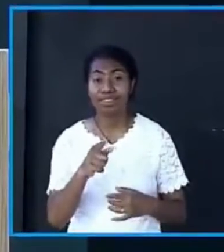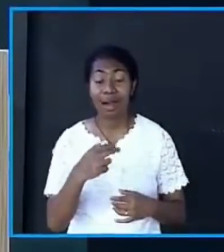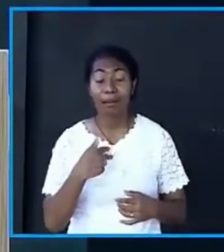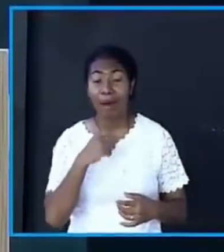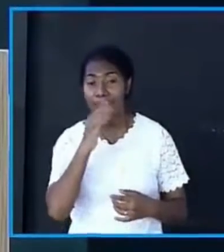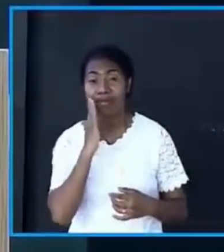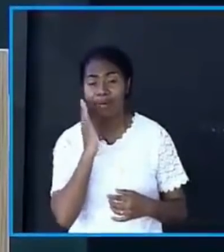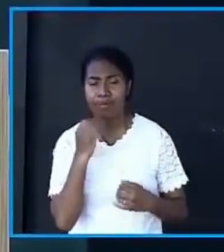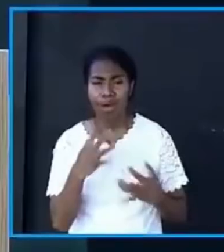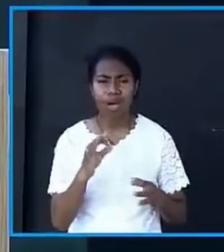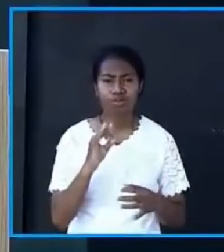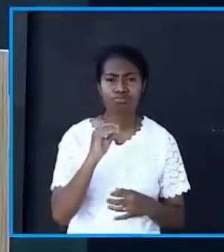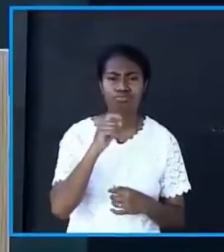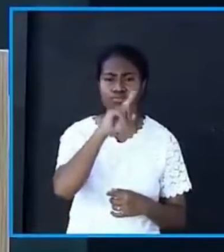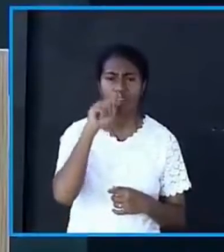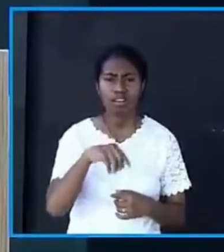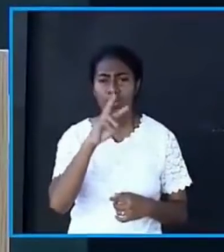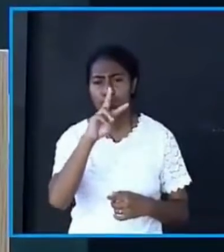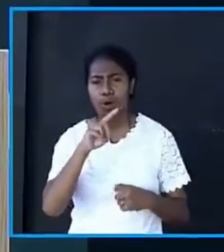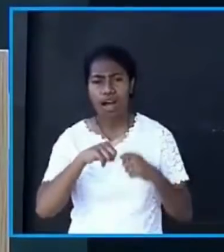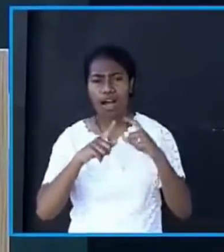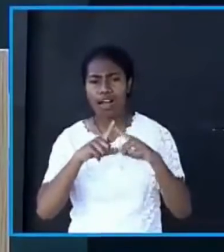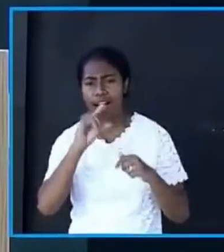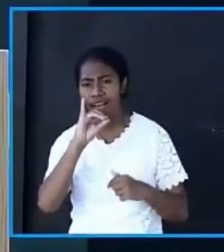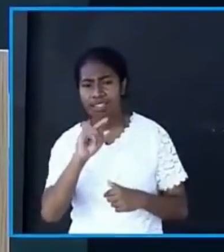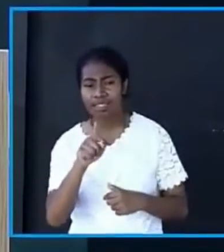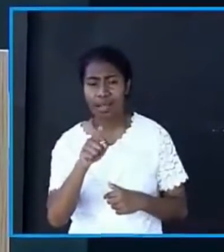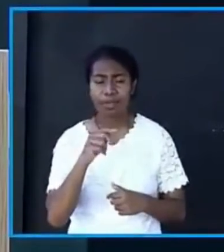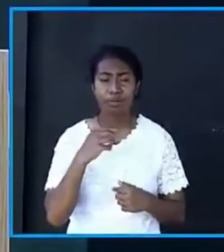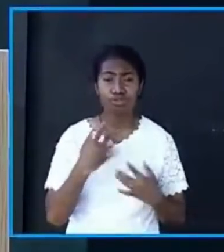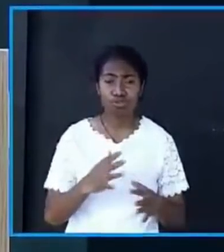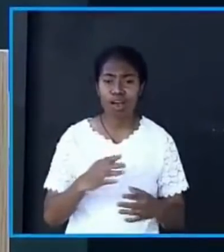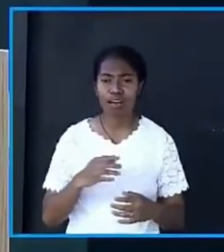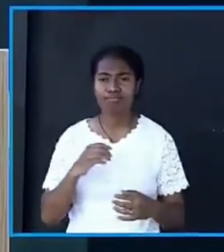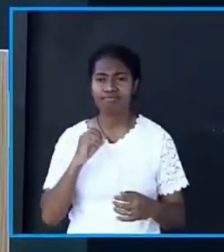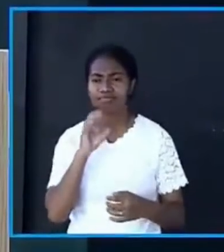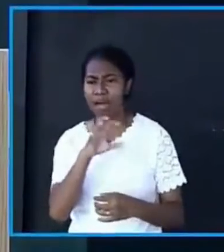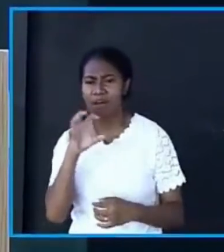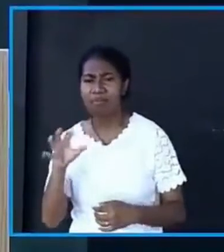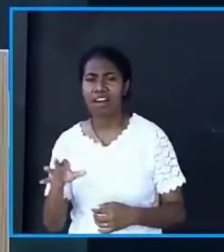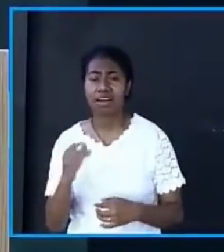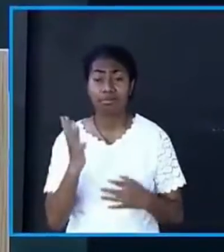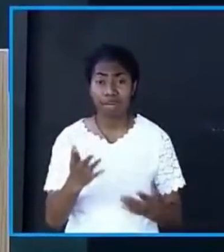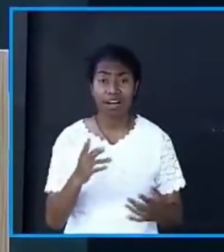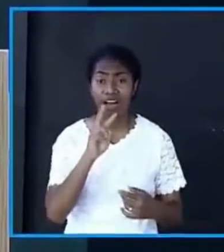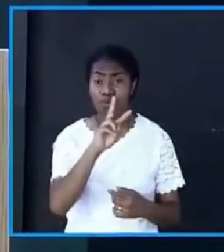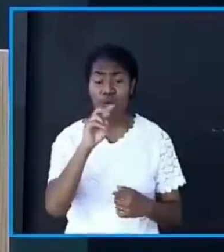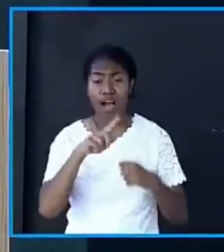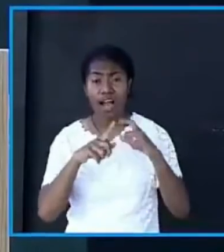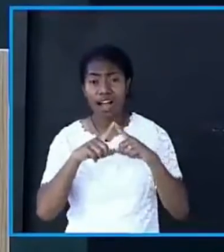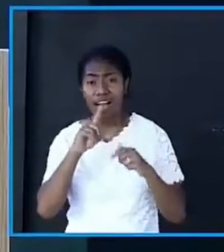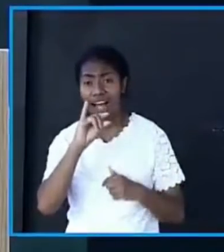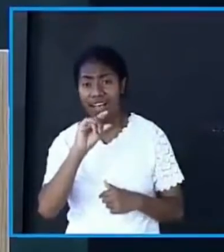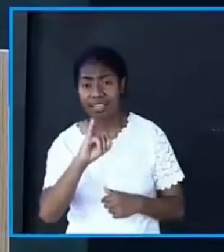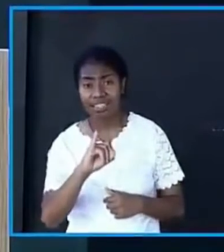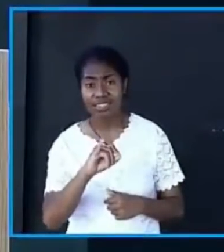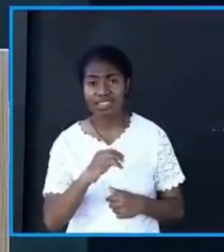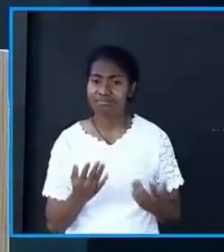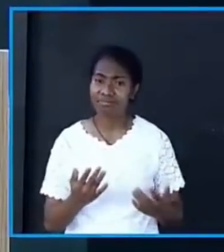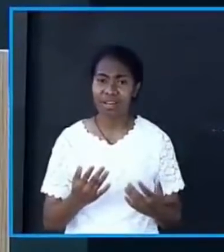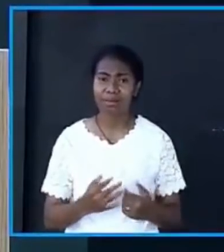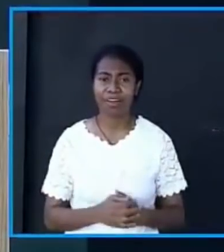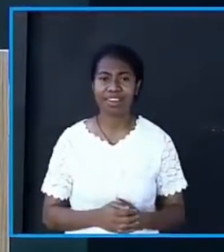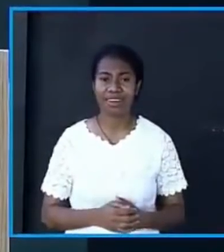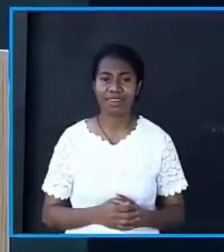dua kali knalpor ngajar deh Hai kalau ada anak kurang ajar seperti bertobat